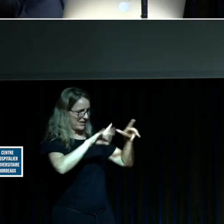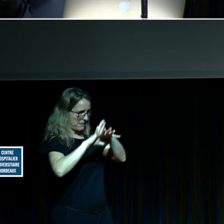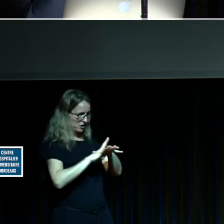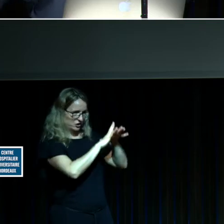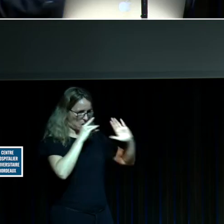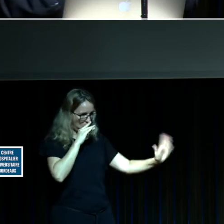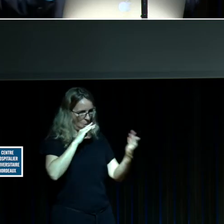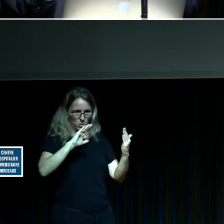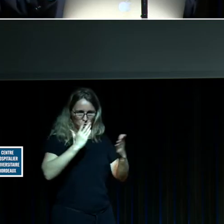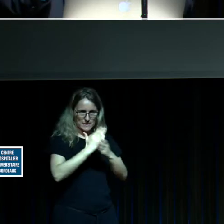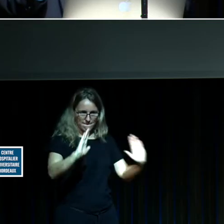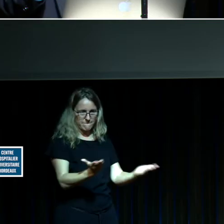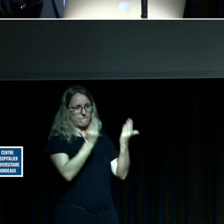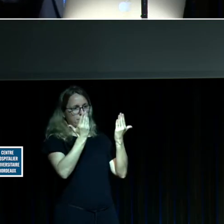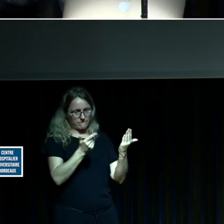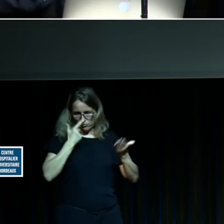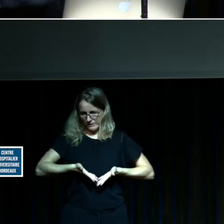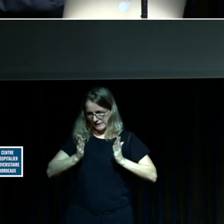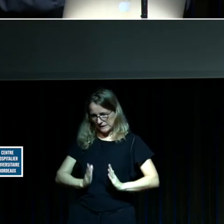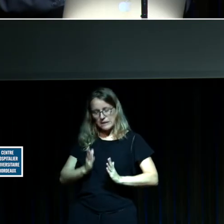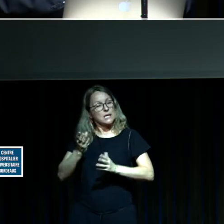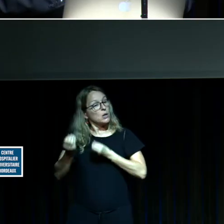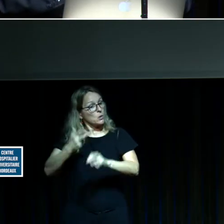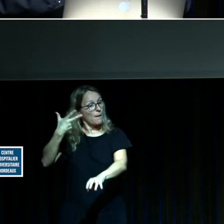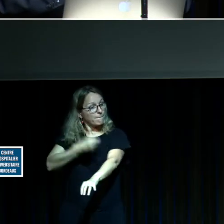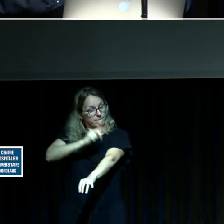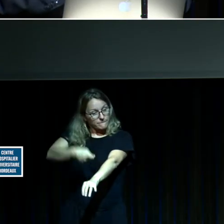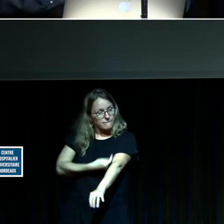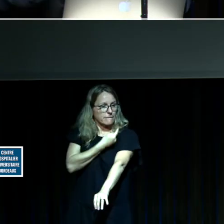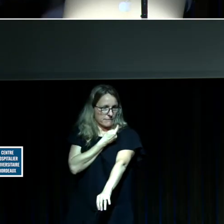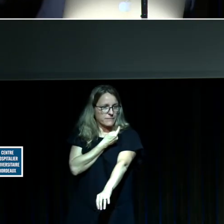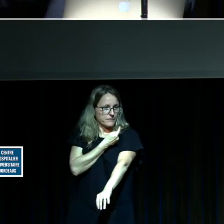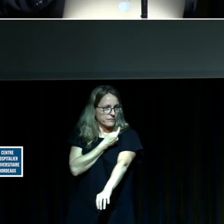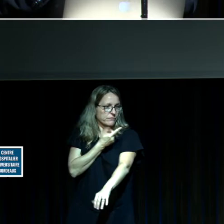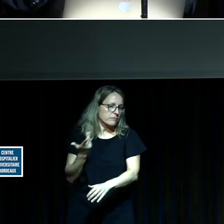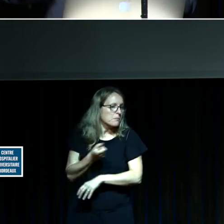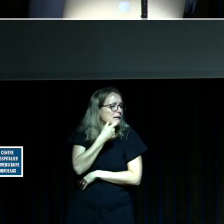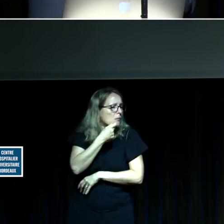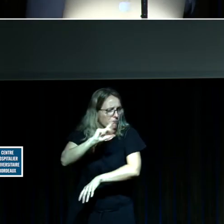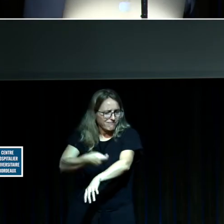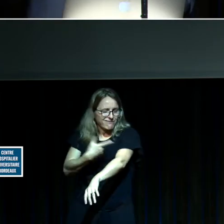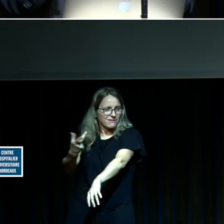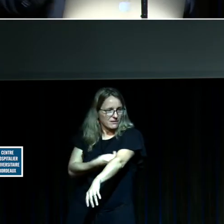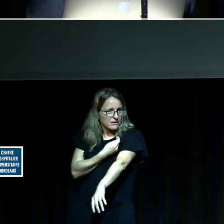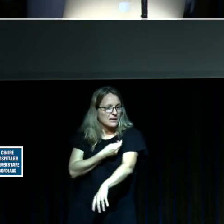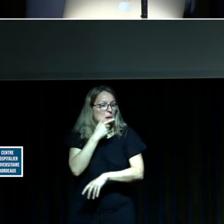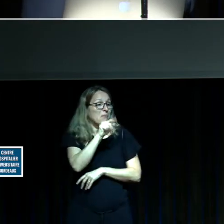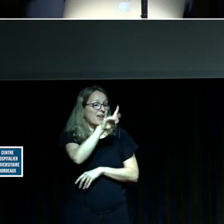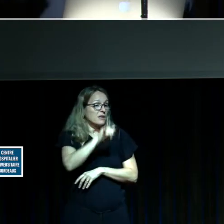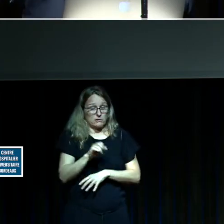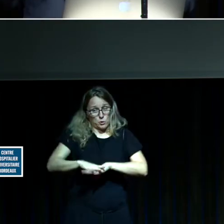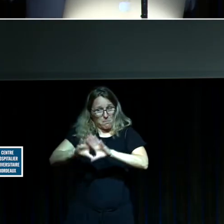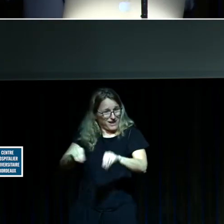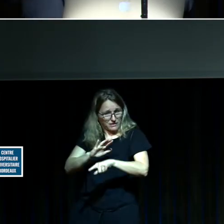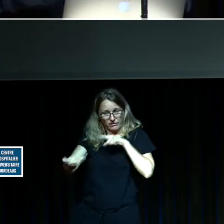j'ai tous les éléments pour prendre une décision d'administrer le traitement thrombolytique, le médicament, à Blaye, plutôt que de dire on